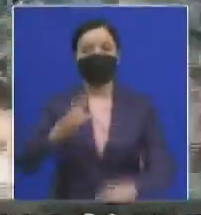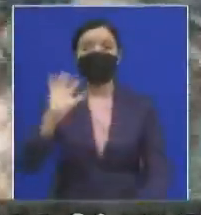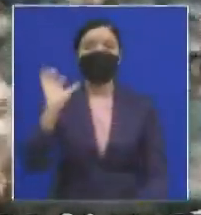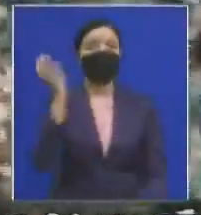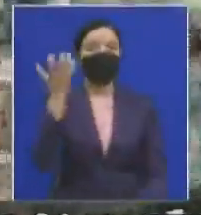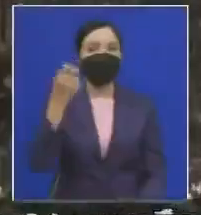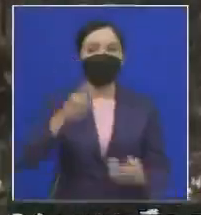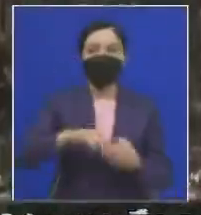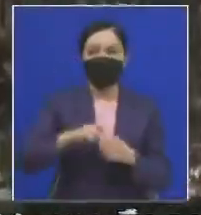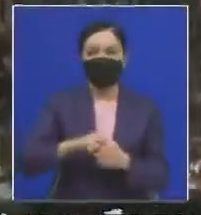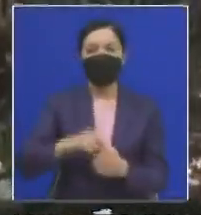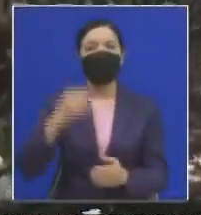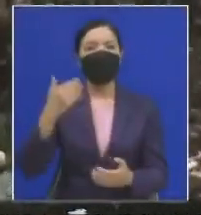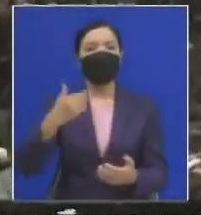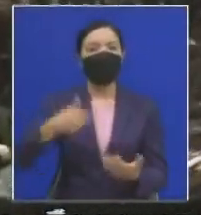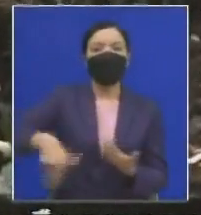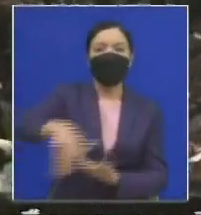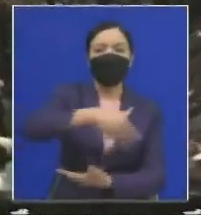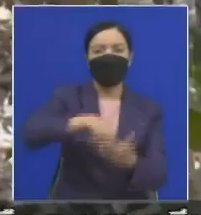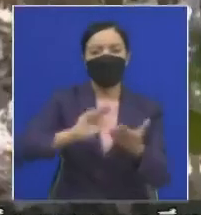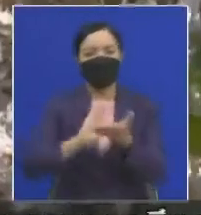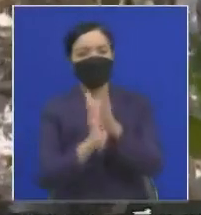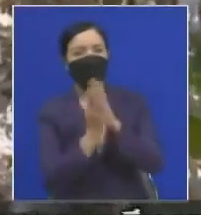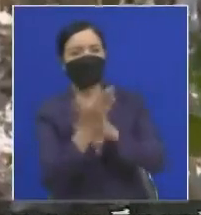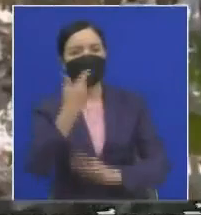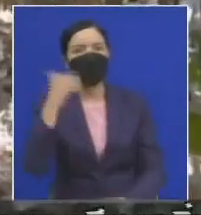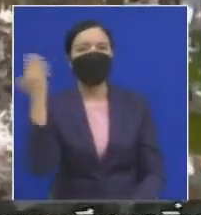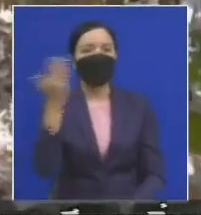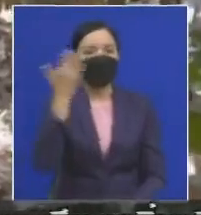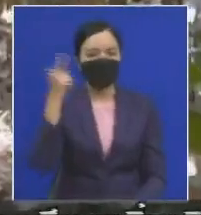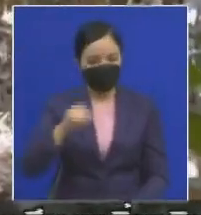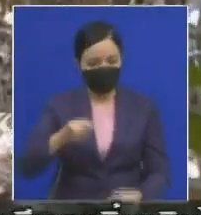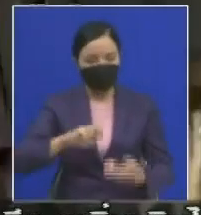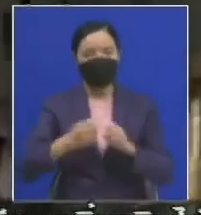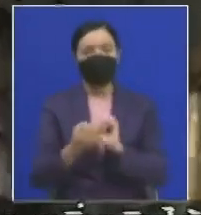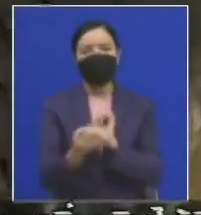เรื่องวิ outerhanือ